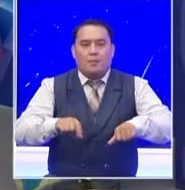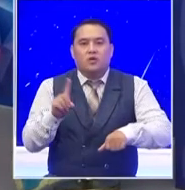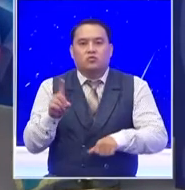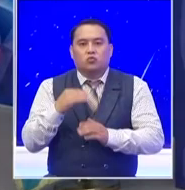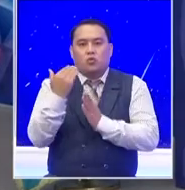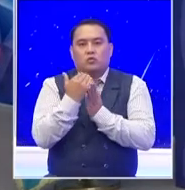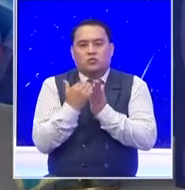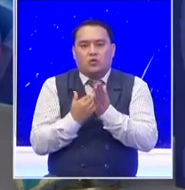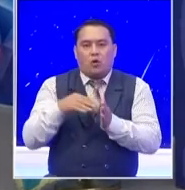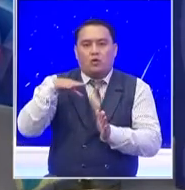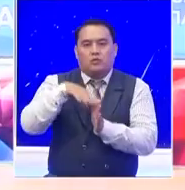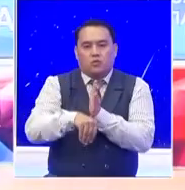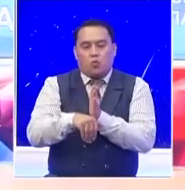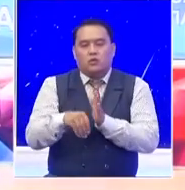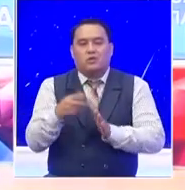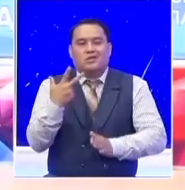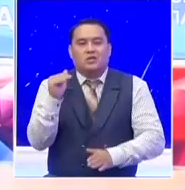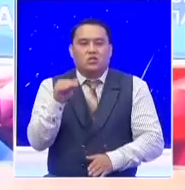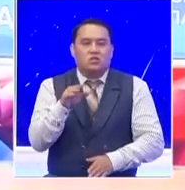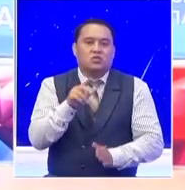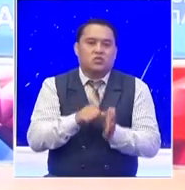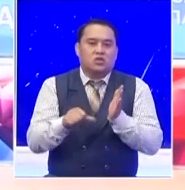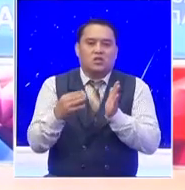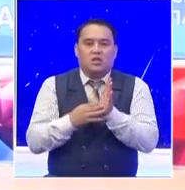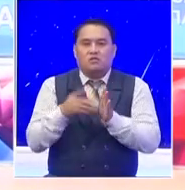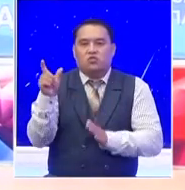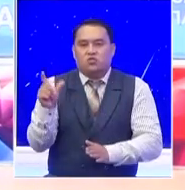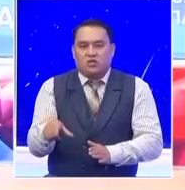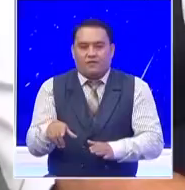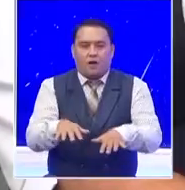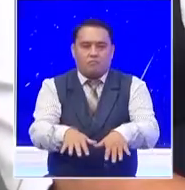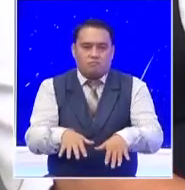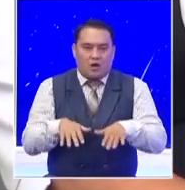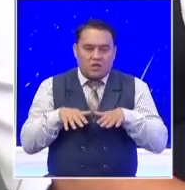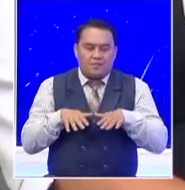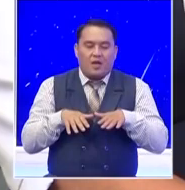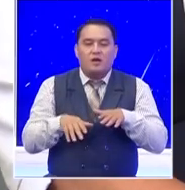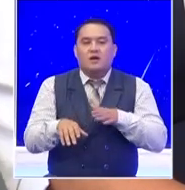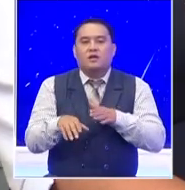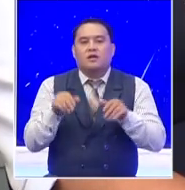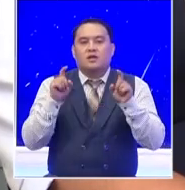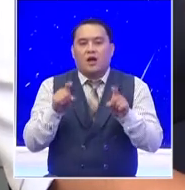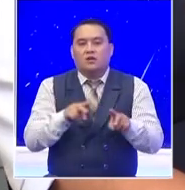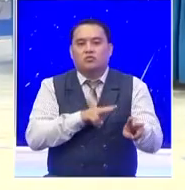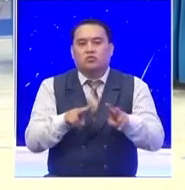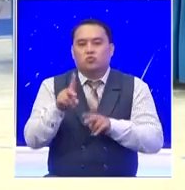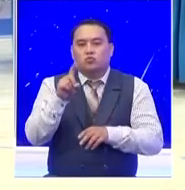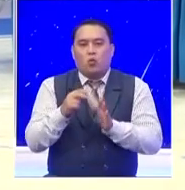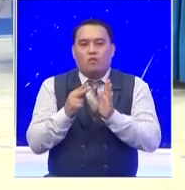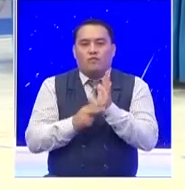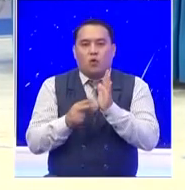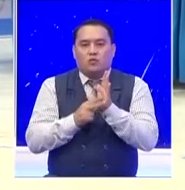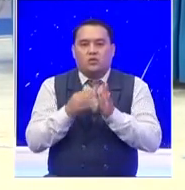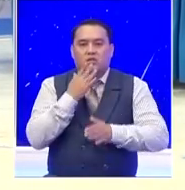список выборщиков по республике включено 3069 депутатов маслихата. Регистрацию и ход голосования отслеживали 180